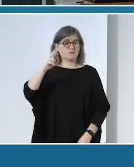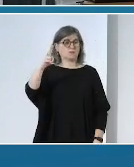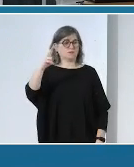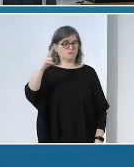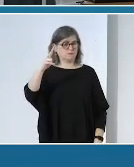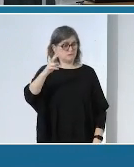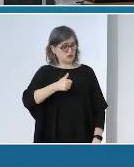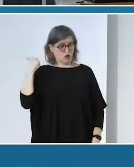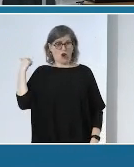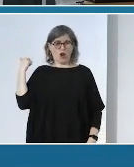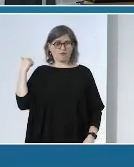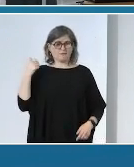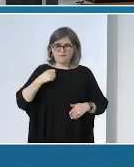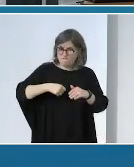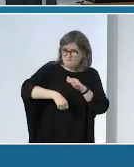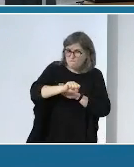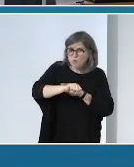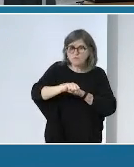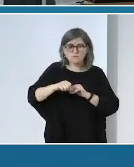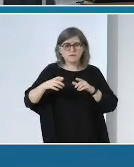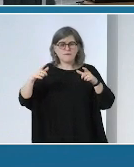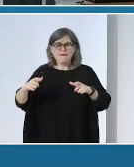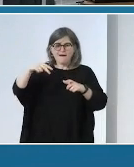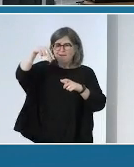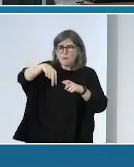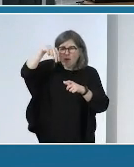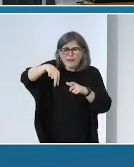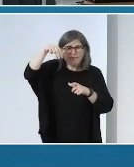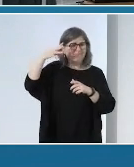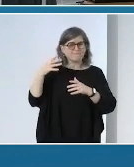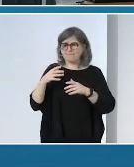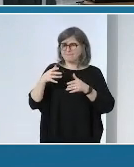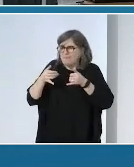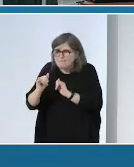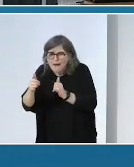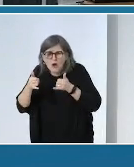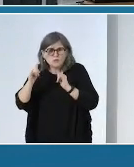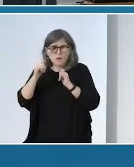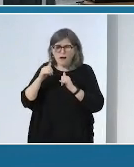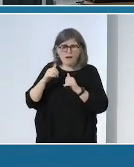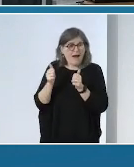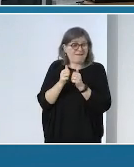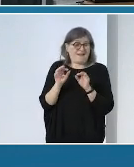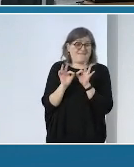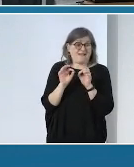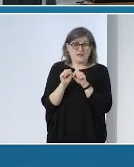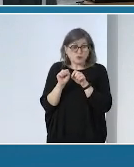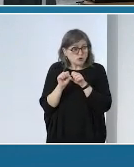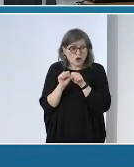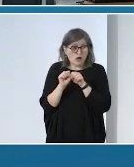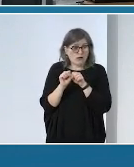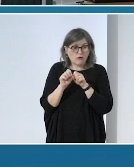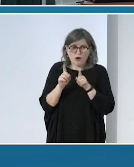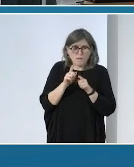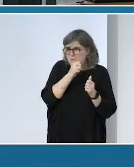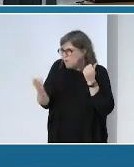toute seule. Donc elle fait du foot, elle joue sur le trampoline, la balançoire, elle fait des galipettes, tout ça avec ses frères et sœurs qui ne sont jamais à